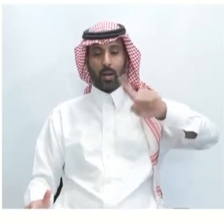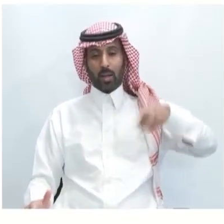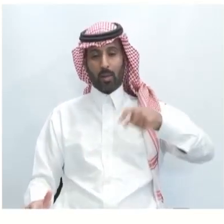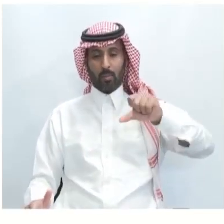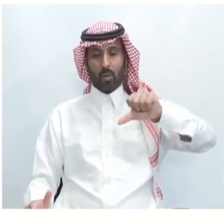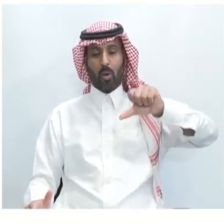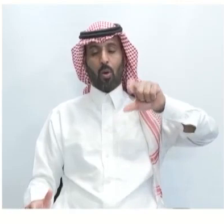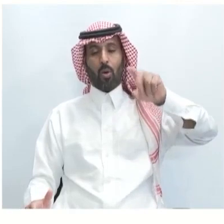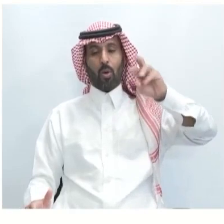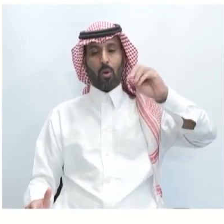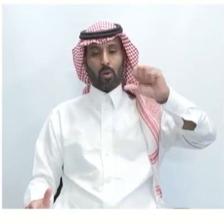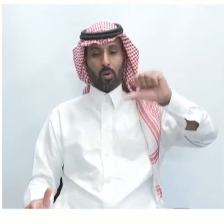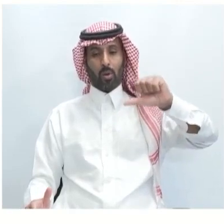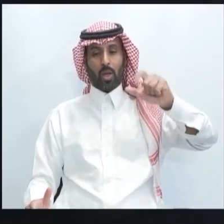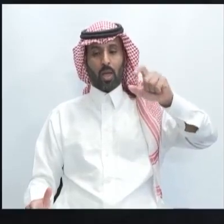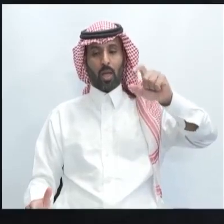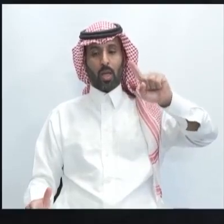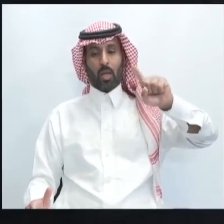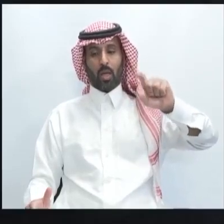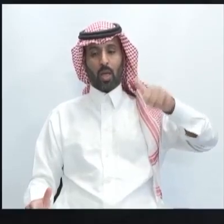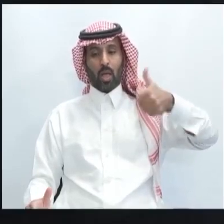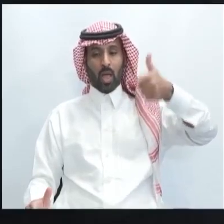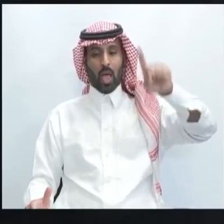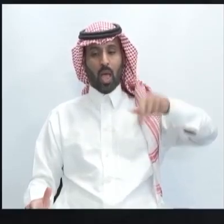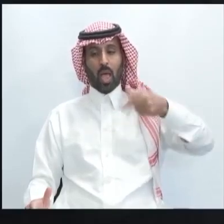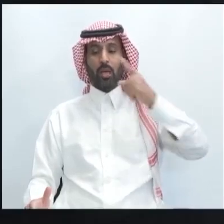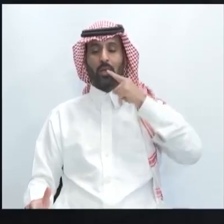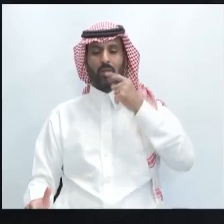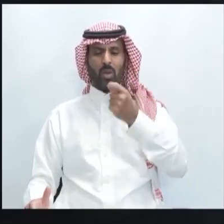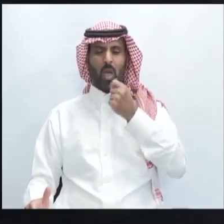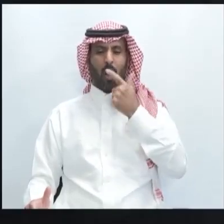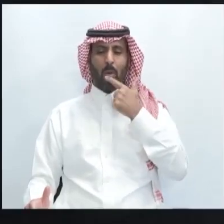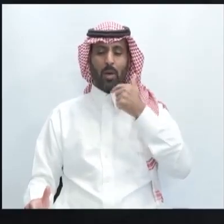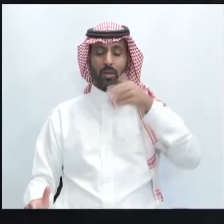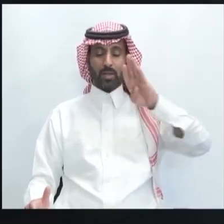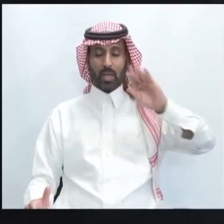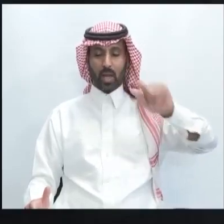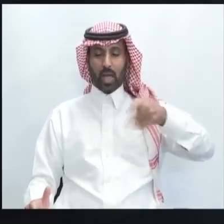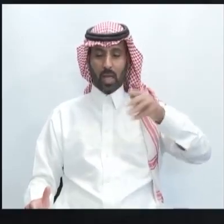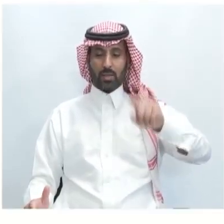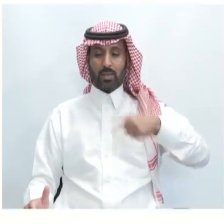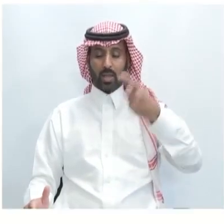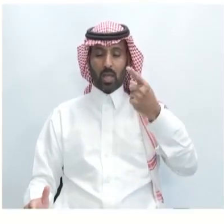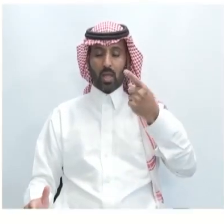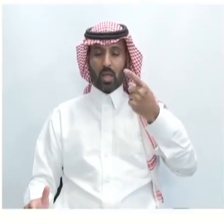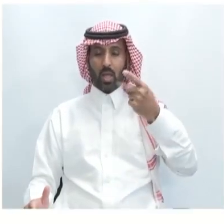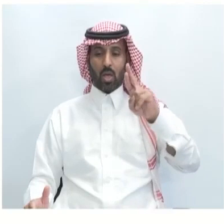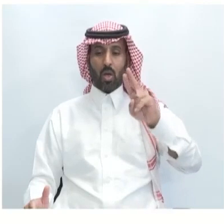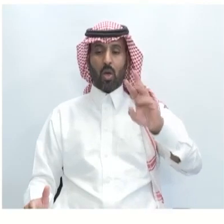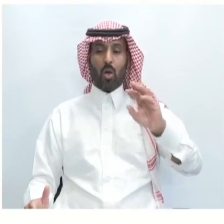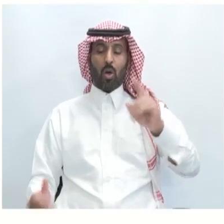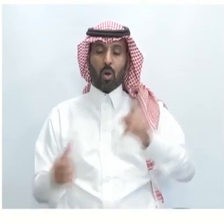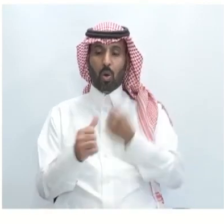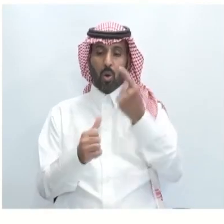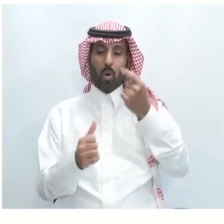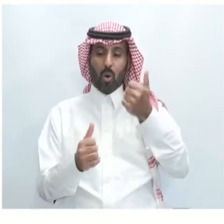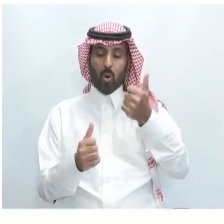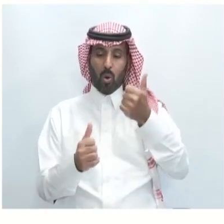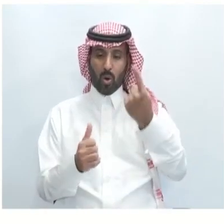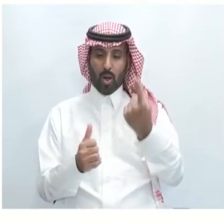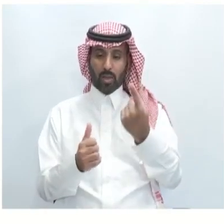ثلاثه سكريات احاديه سكريات ثنائيه وسكريات عديده التسكر